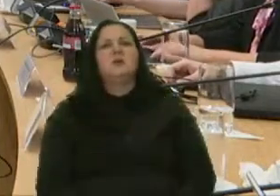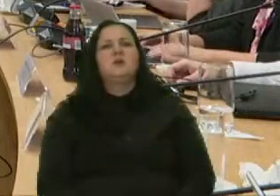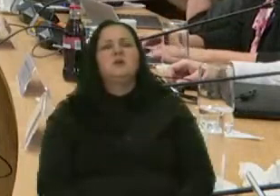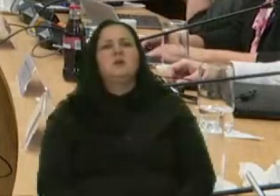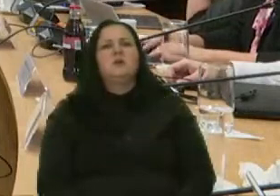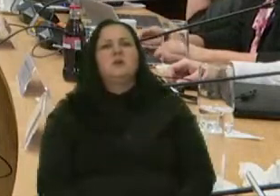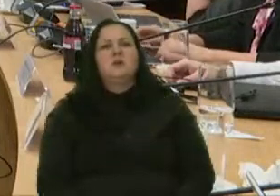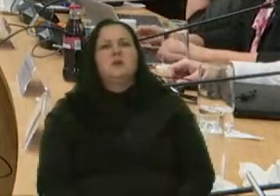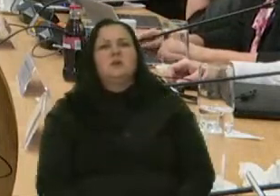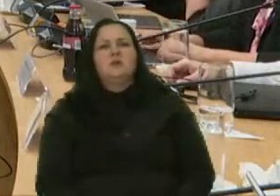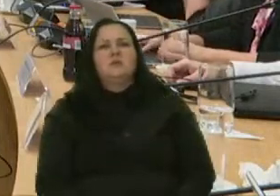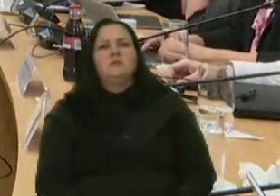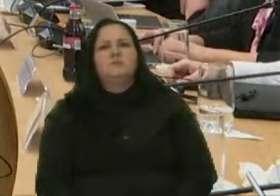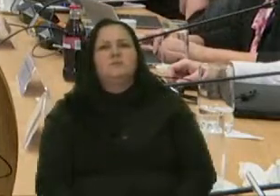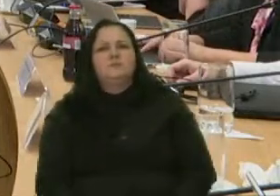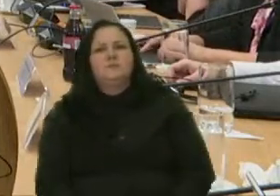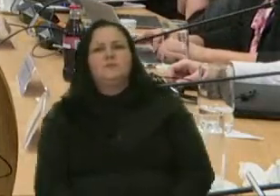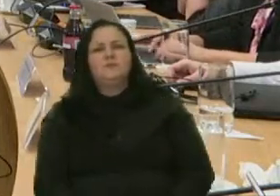doamnei